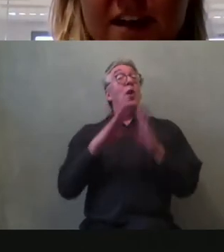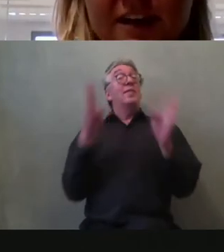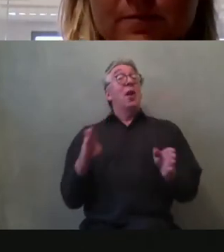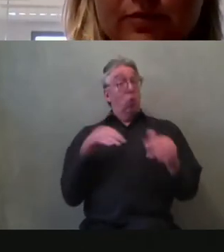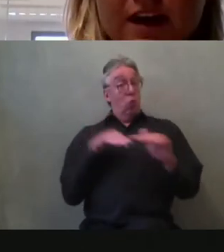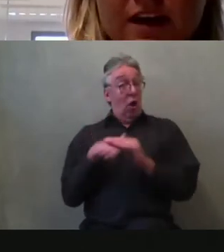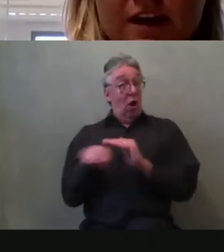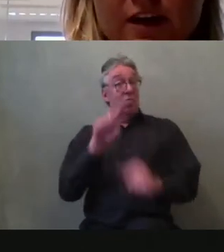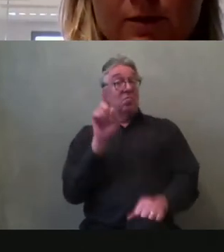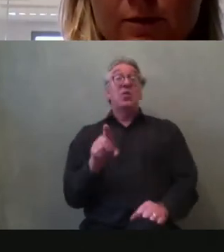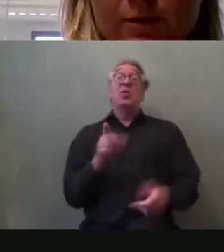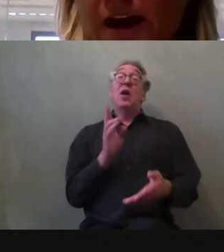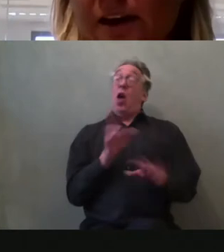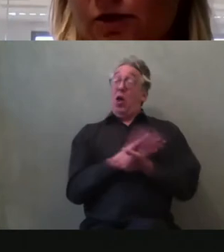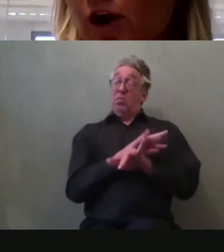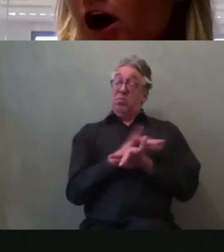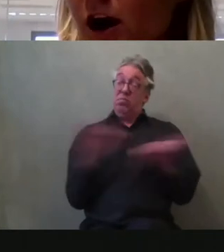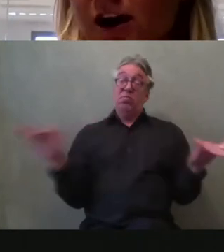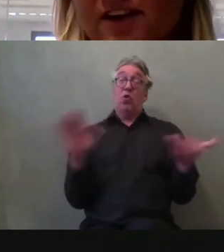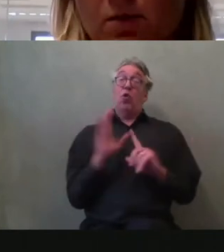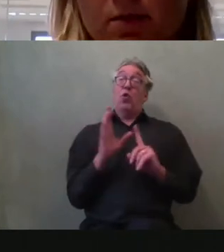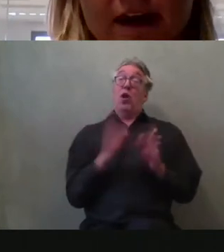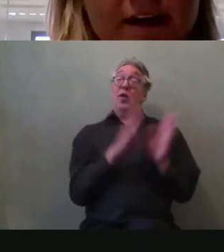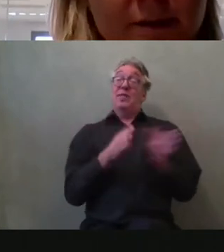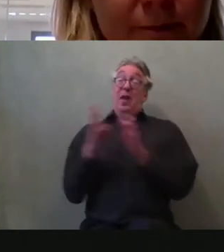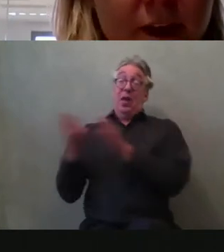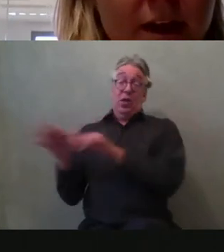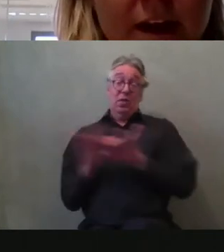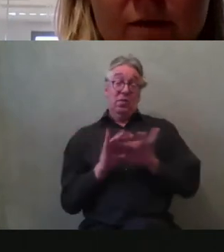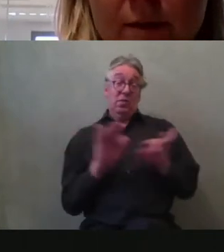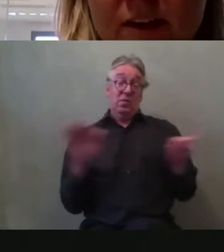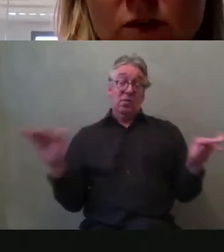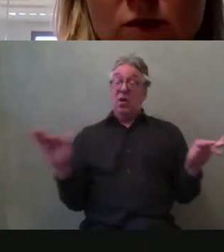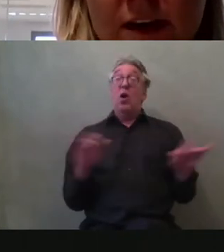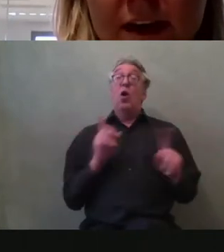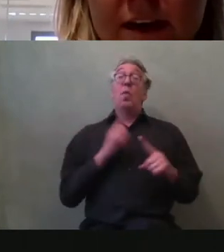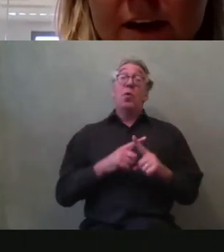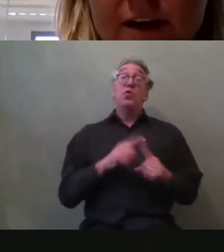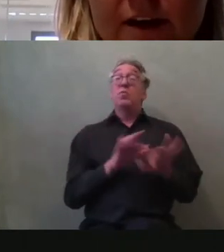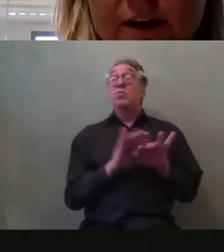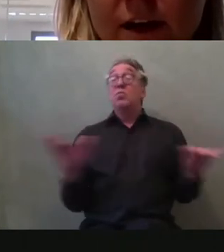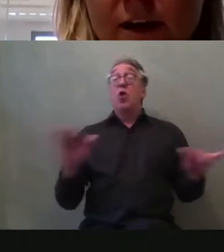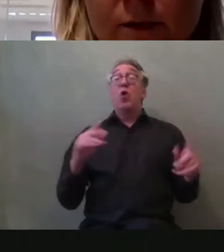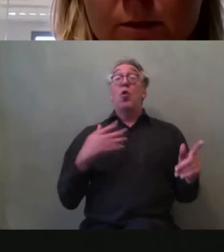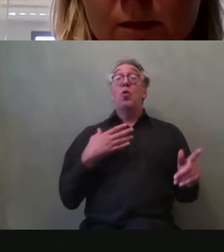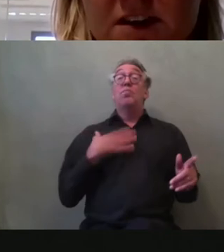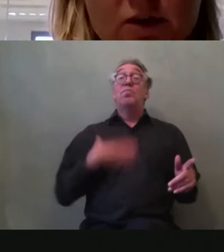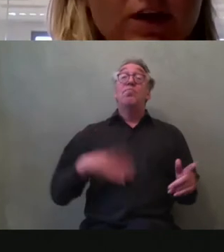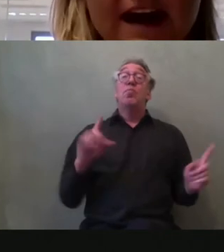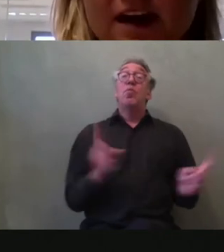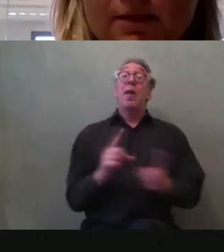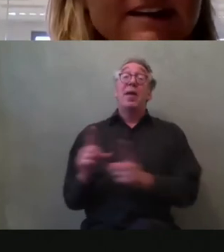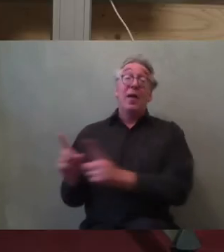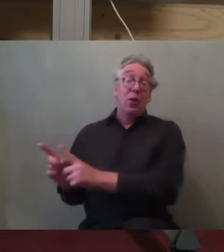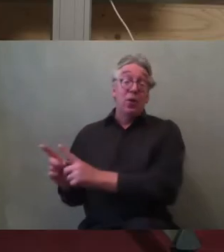culturele instellingen en voor alle type beperkingen. En wij hebben dit onderzoek gedaan, ik ben